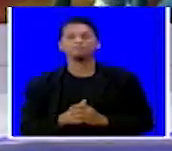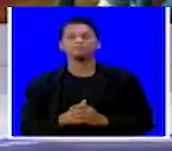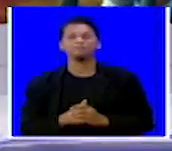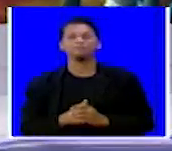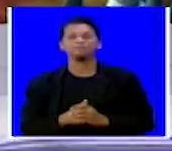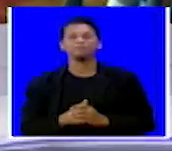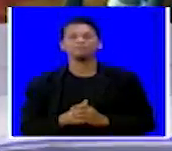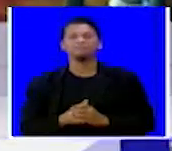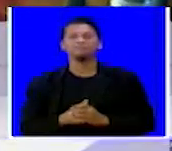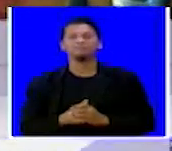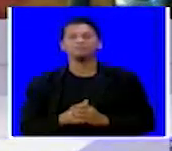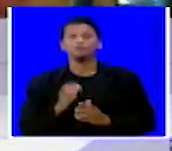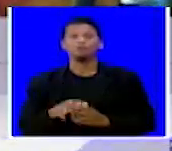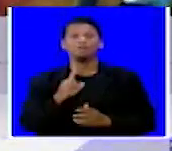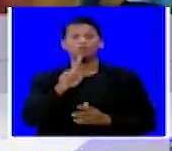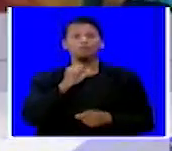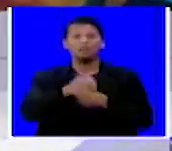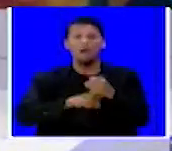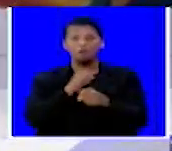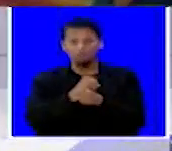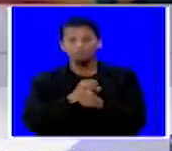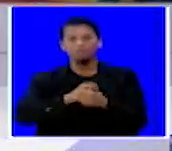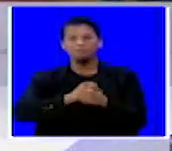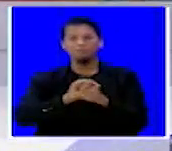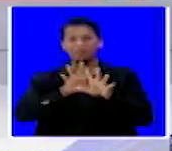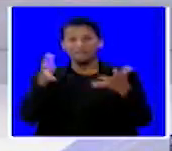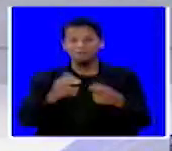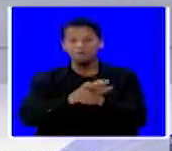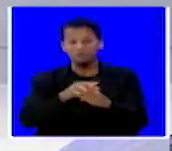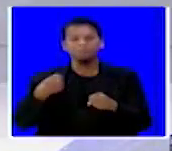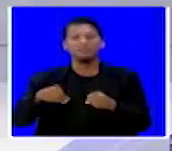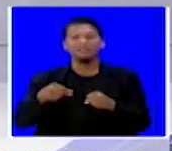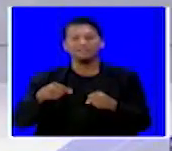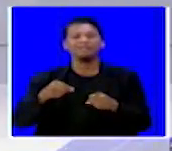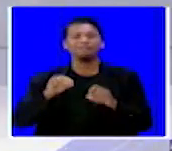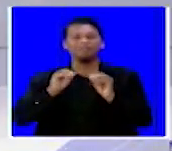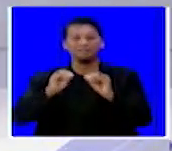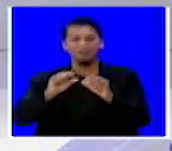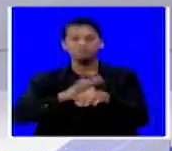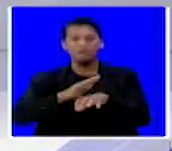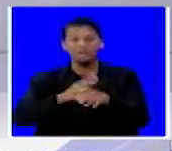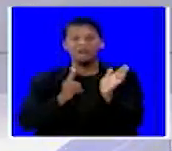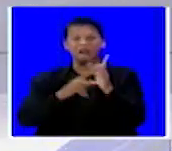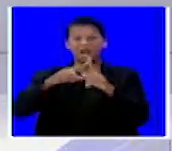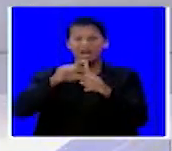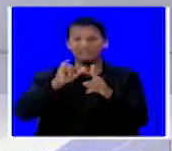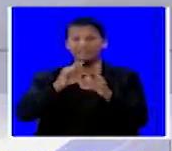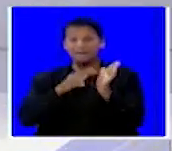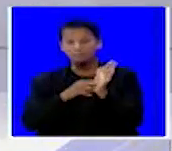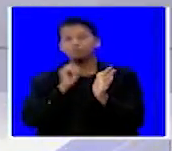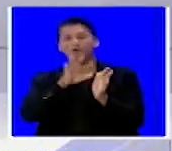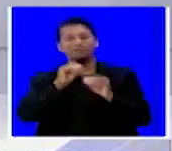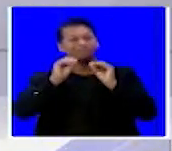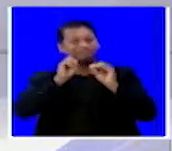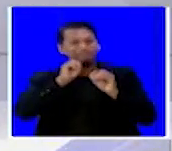Setelah lebih dari setahun pandemi COVID-19, pemirsa Kementerian Pendidikan dan Kebudayaan Nadiem Makarim mewajibkan seluruh sekolah untuk menyelenggarakan kegiatan